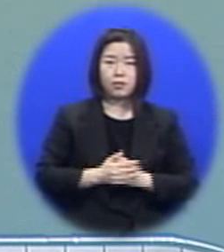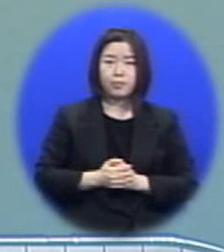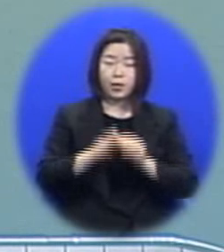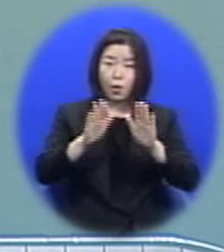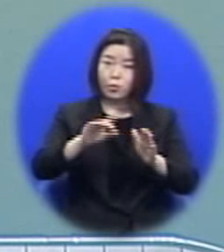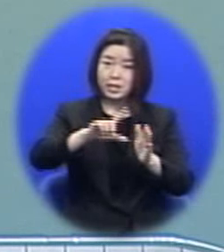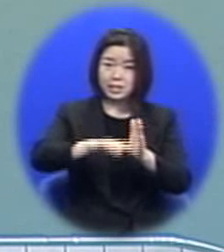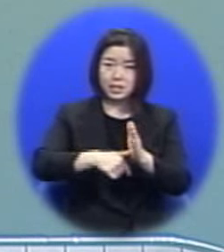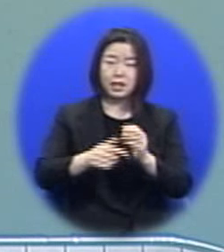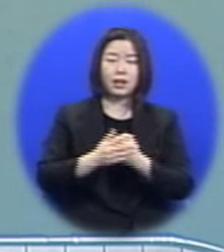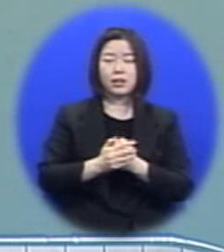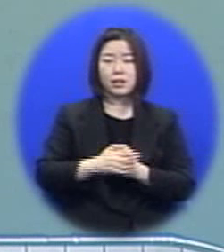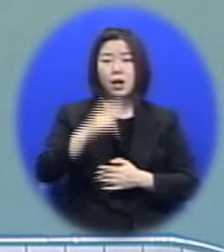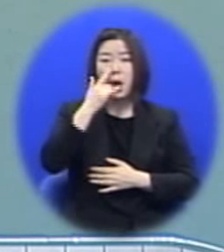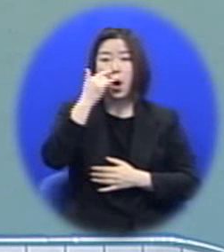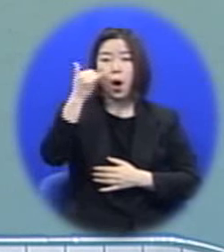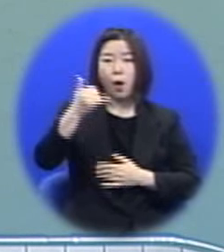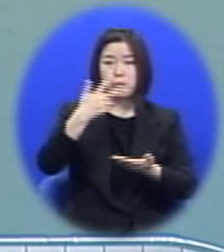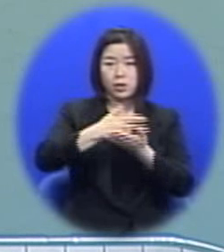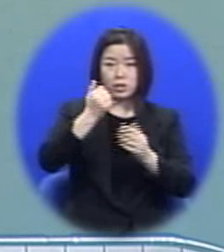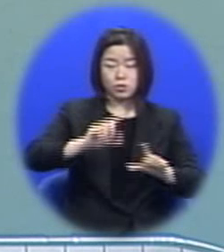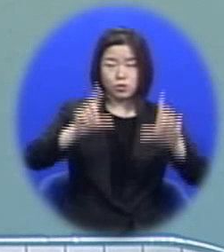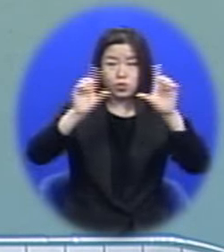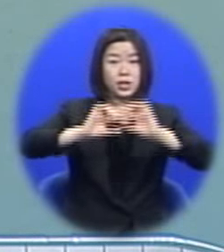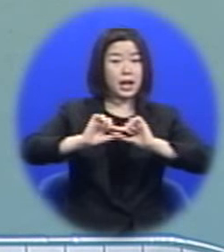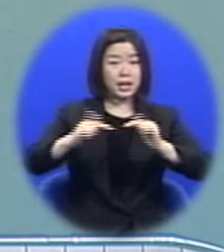오늘 이 시간 어버이 주일 아니지만